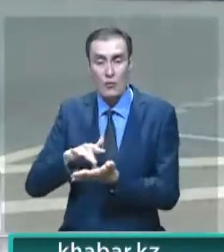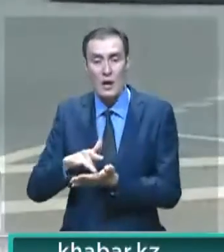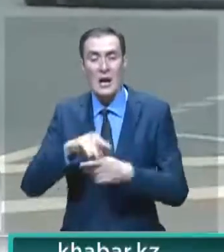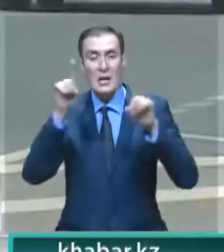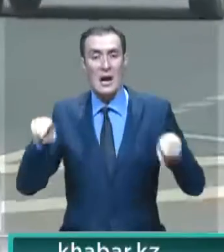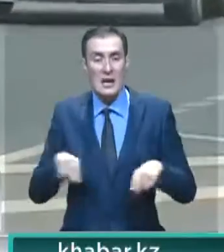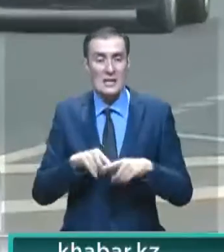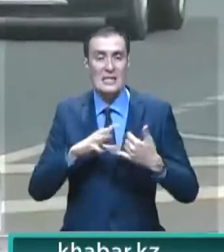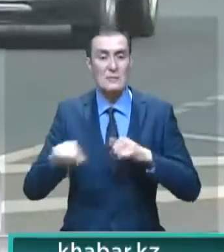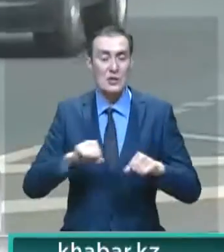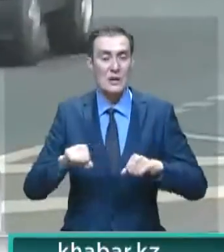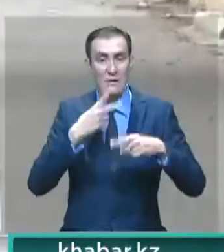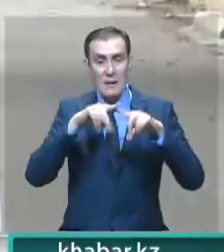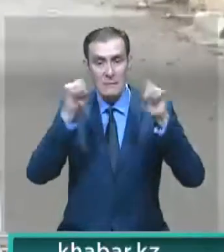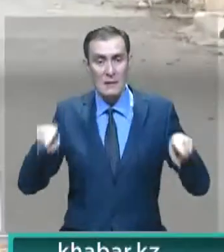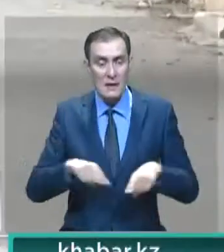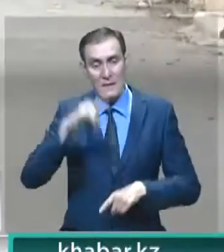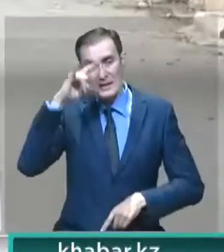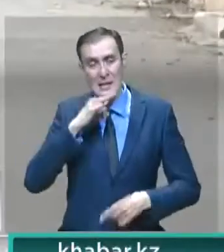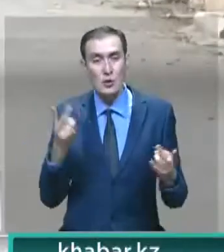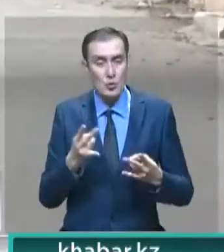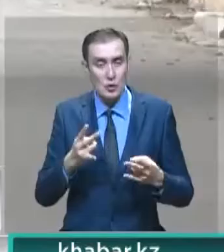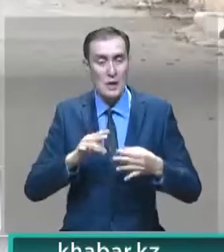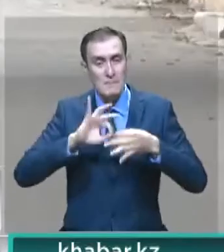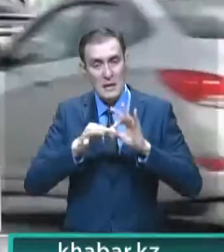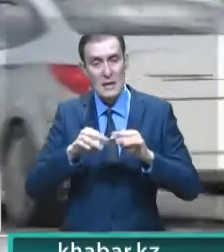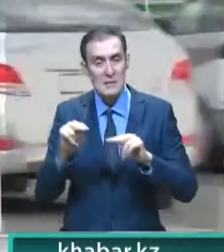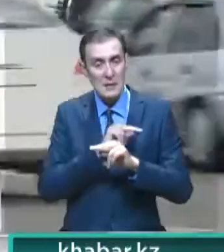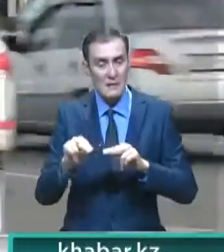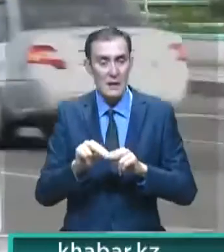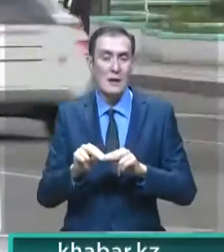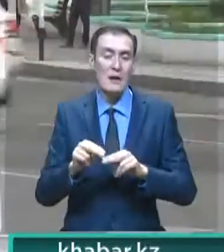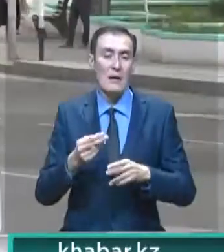карты сейсмического районирования в Казахстане требуют серьезной переоценки и